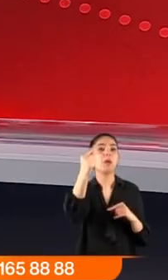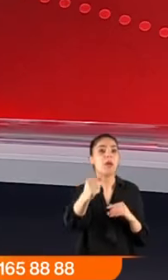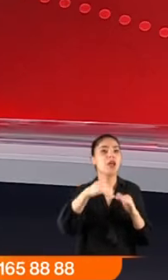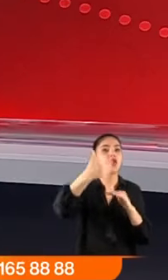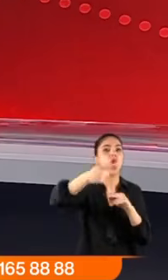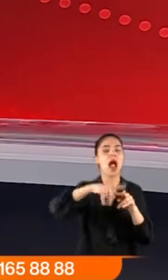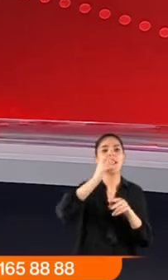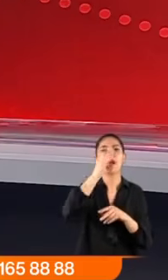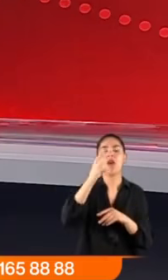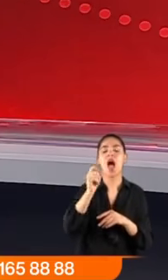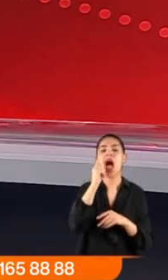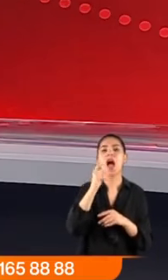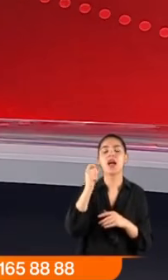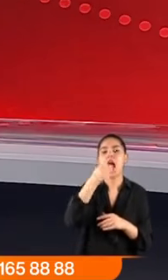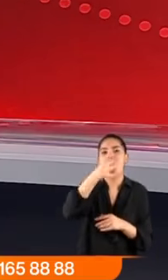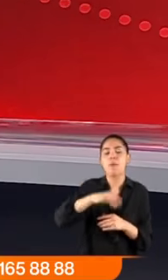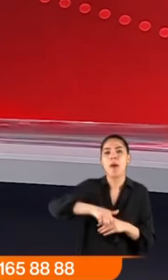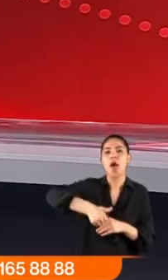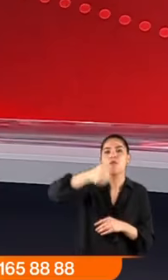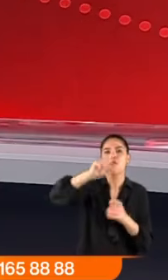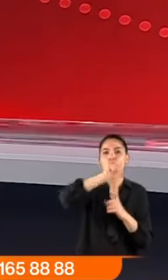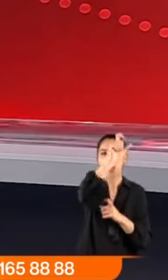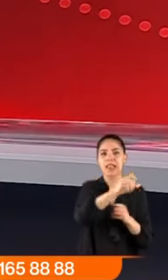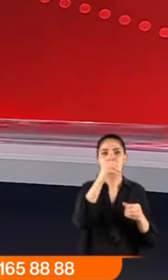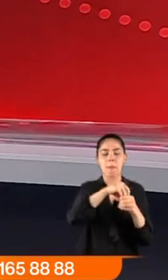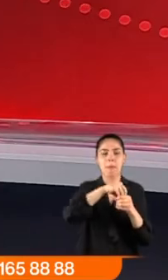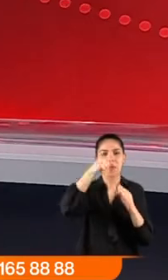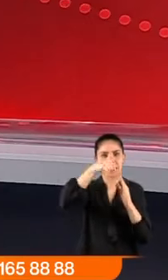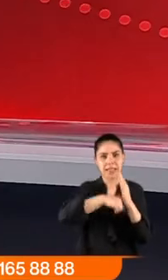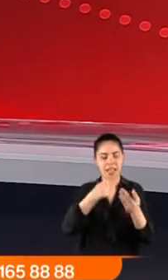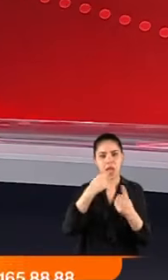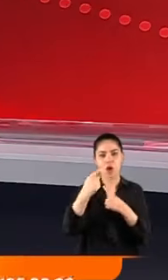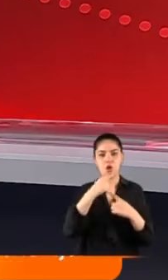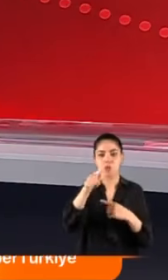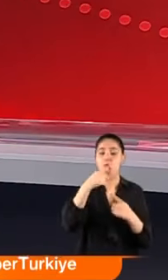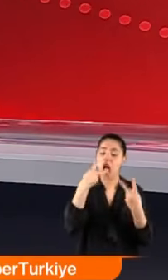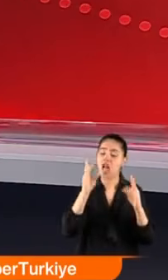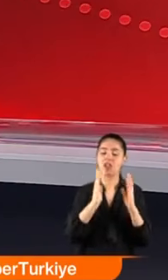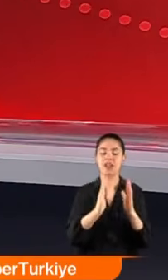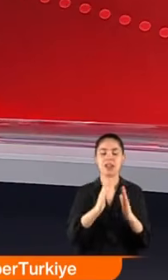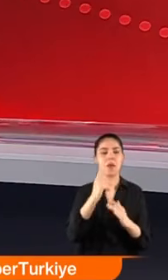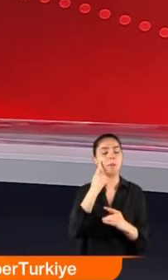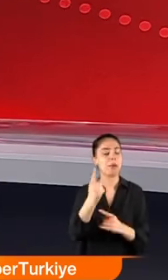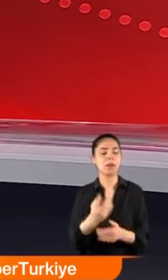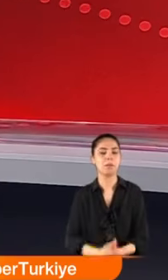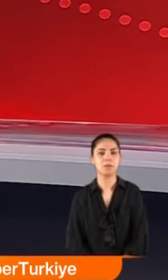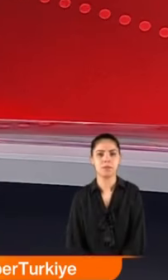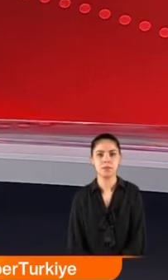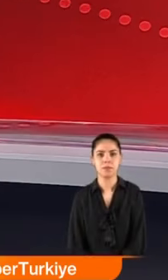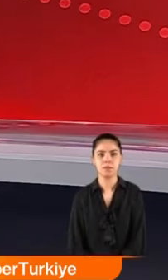ardından ATV Ankara Haber Müdürü Salim Salimoğlu ile beraber satır aralarını konuşacağız ki açıklamalar devam ediyor. Önce o sesi dinleyelim.